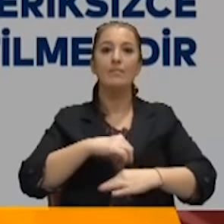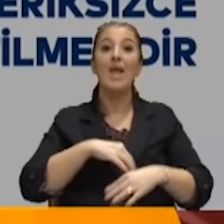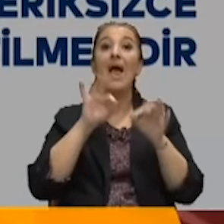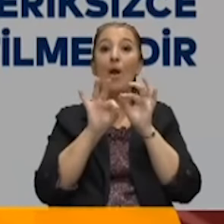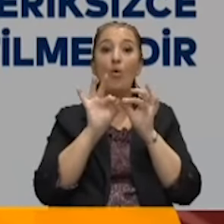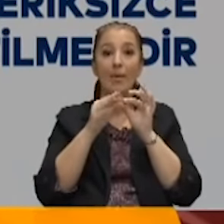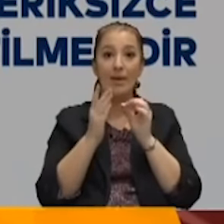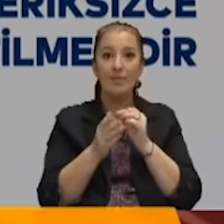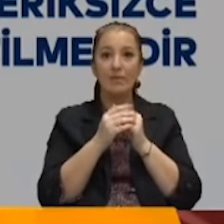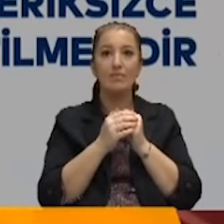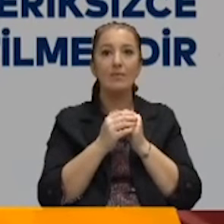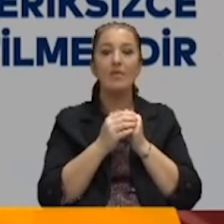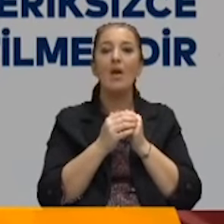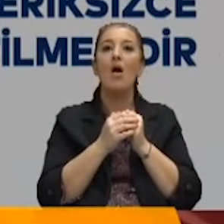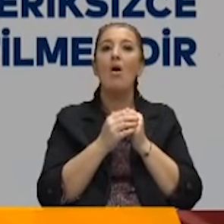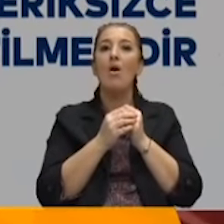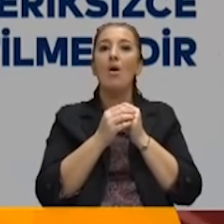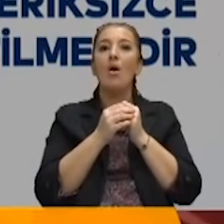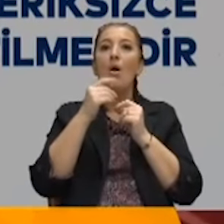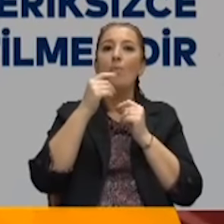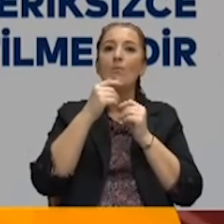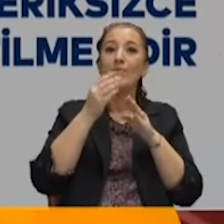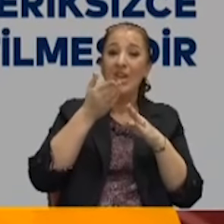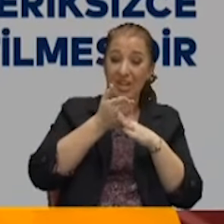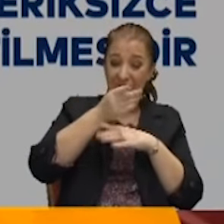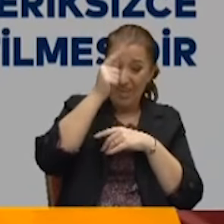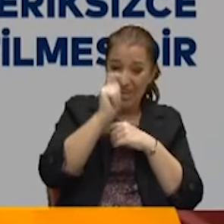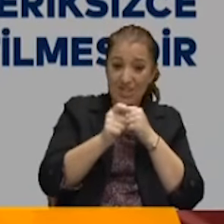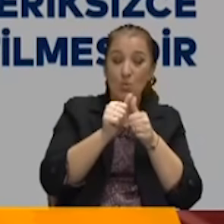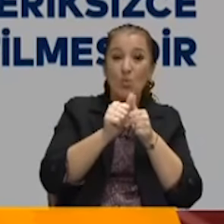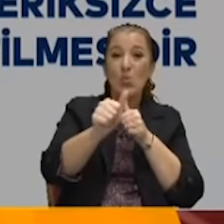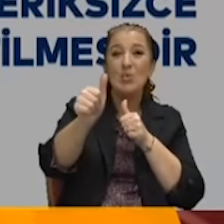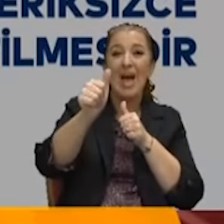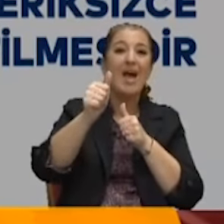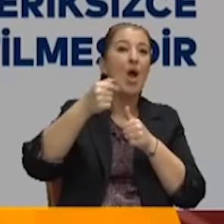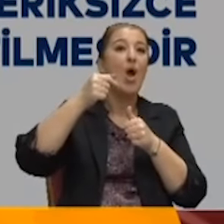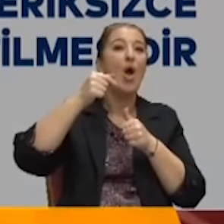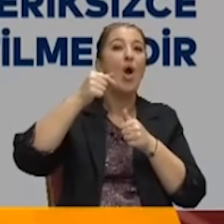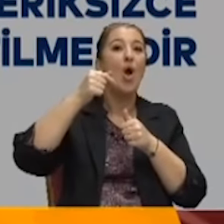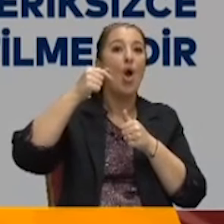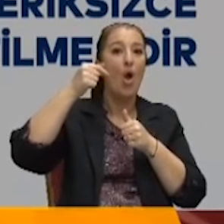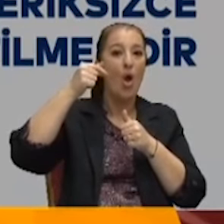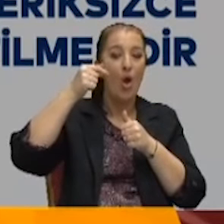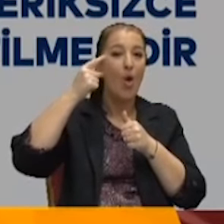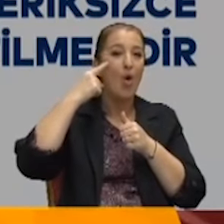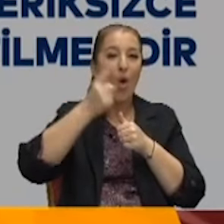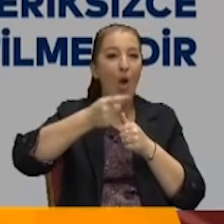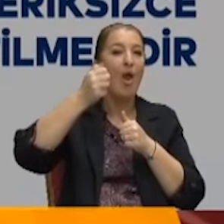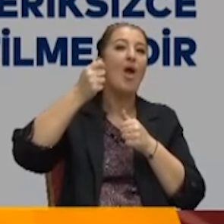Ekonominin rasyonellikten uzak yönetimi tarihimizde nadir görülen